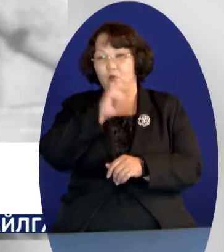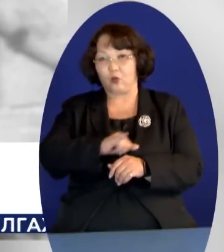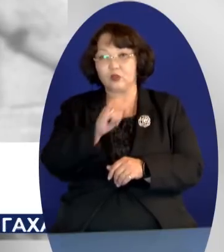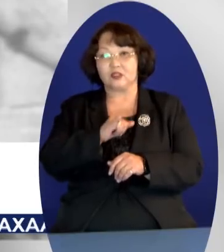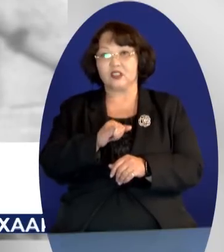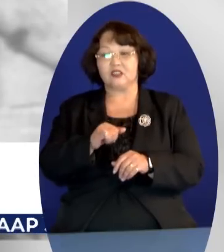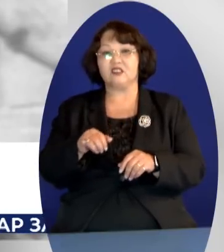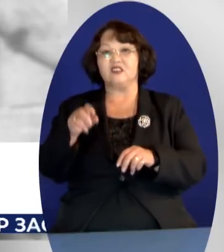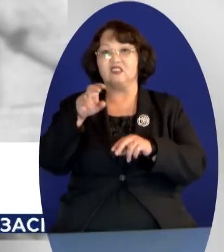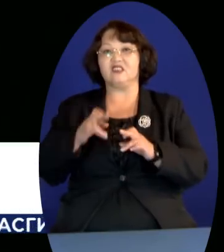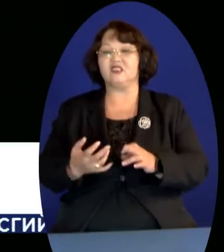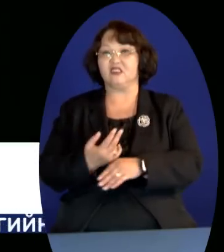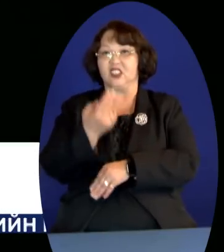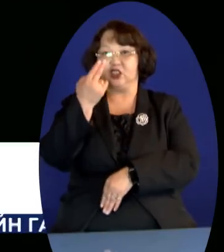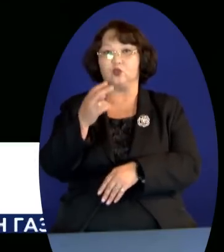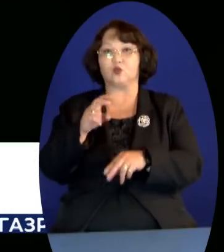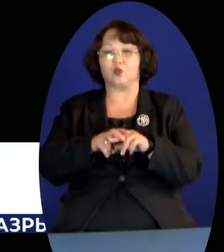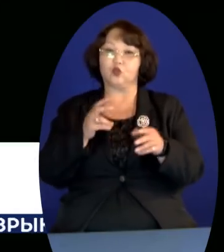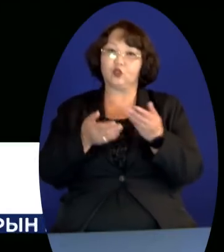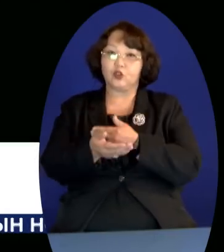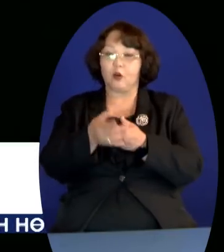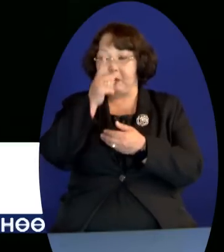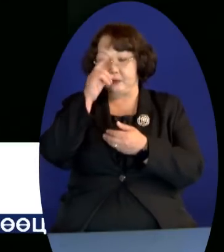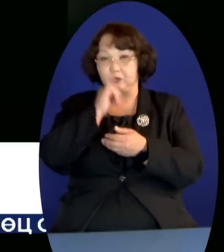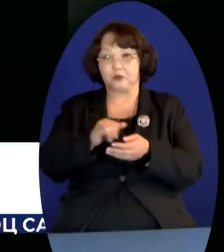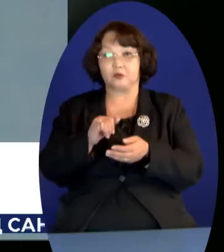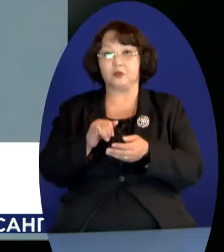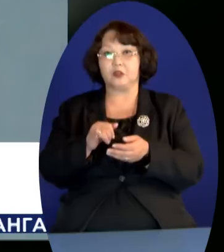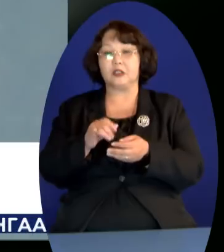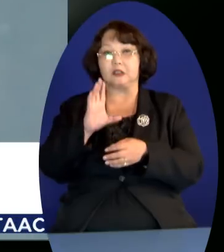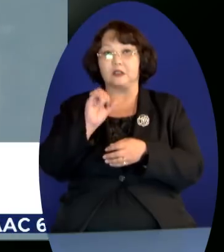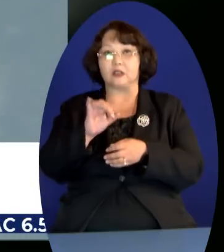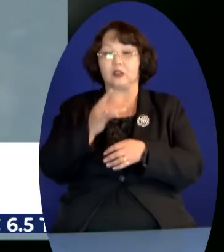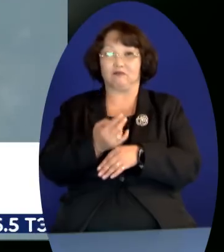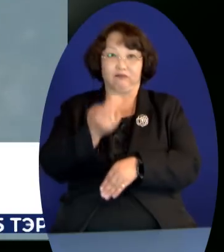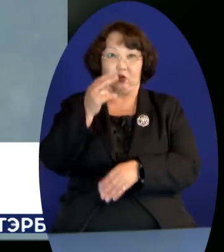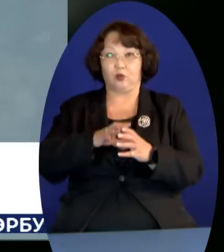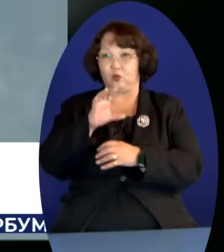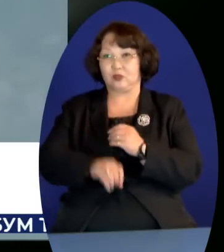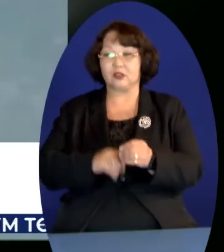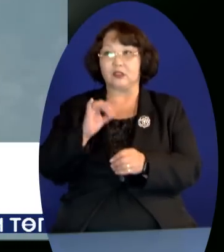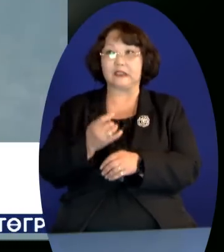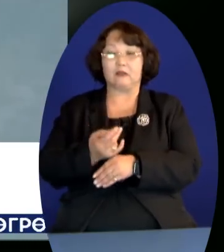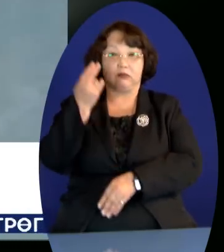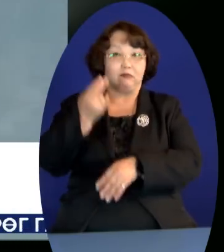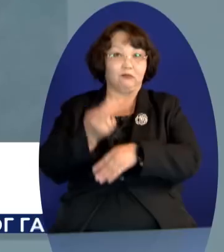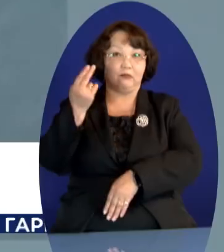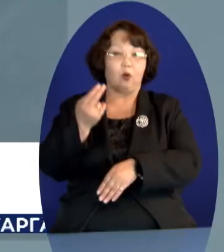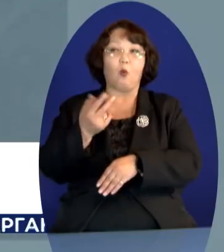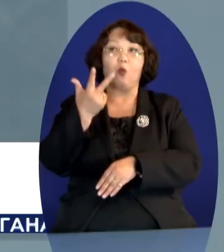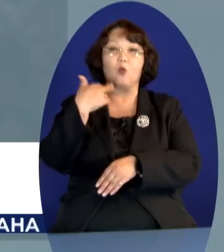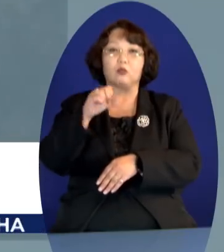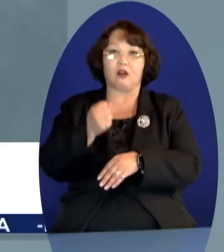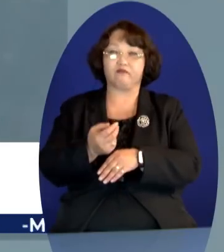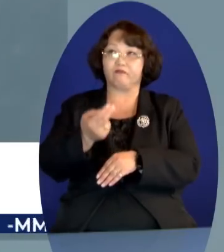тухай гэрээ байгуулсан. Уг гэрээний дагуу Оросууд Crew Dragon сансрын хөлгөөр олон улсын сансрын станц руу 3 удаа нислэг хийх юм а.